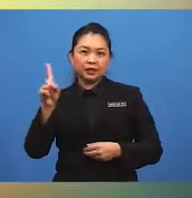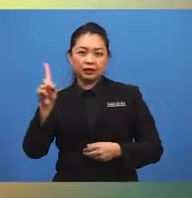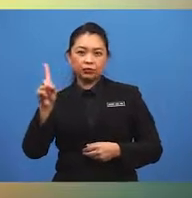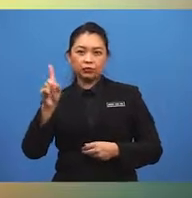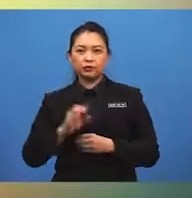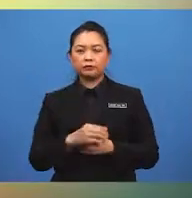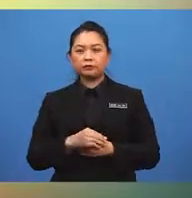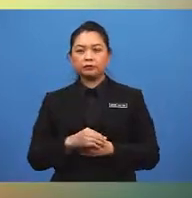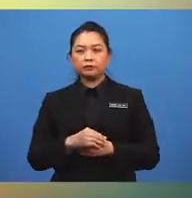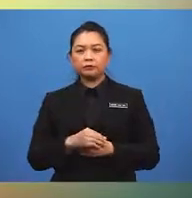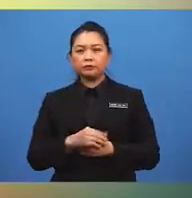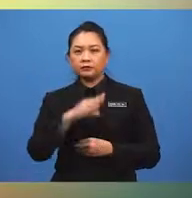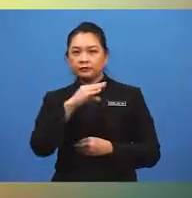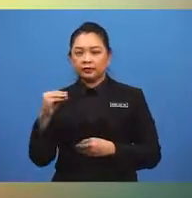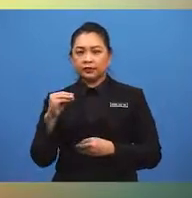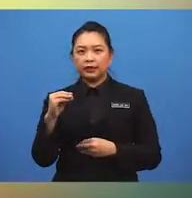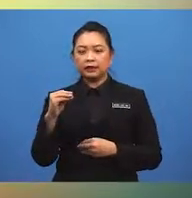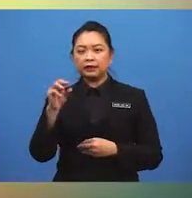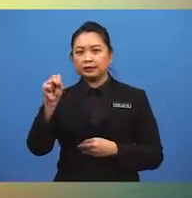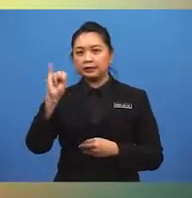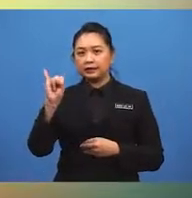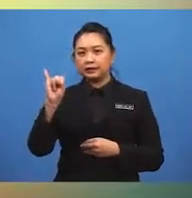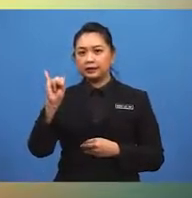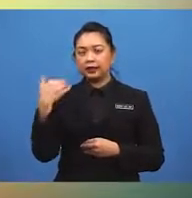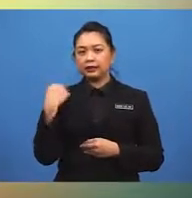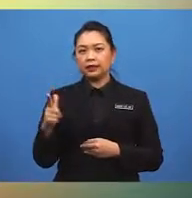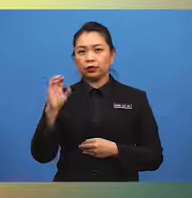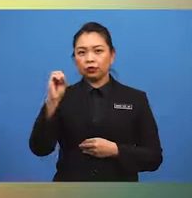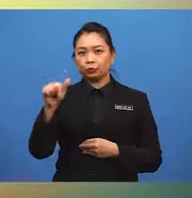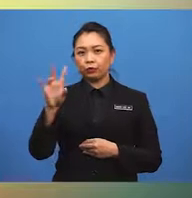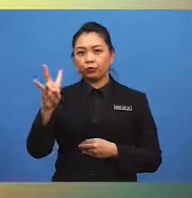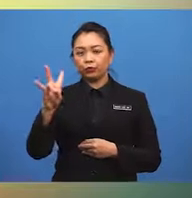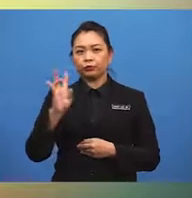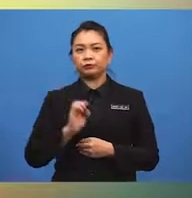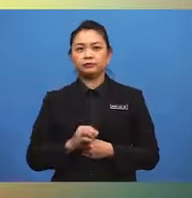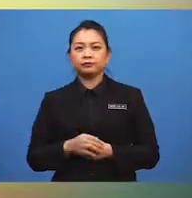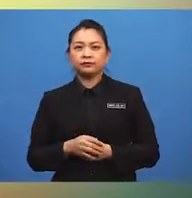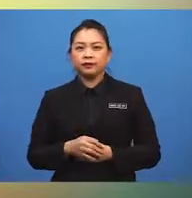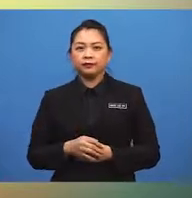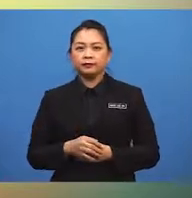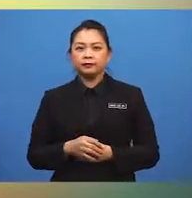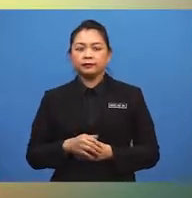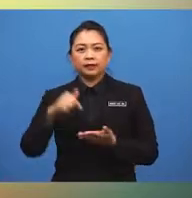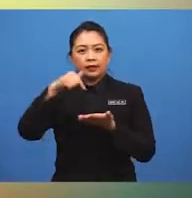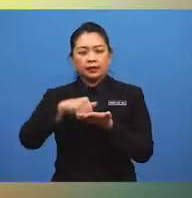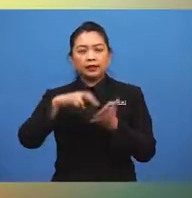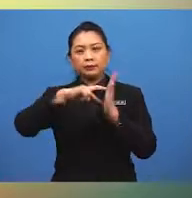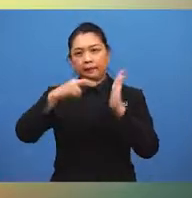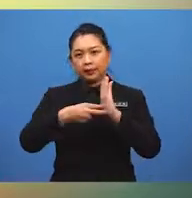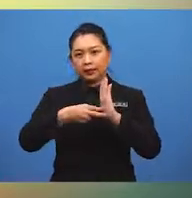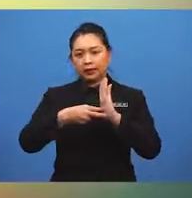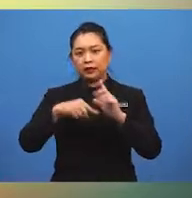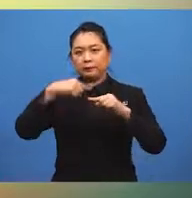0.1 volt dan bagi silikon pula adalah 0.7 volt. Ini